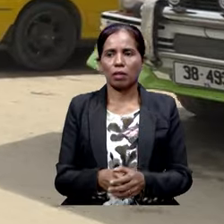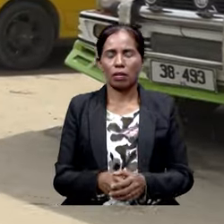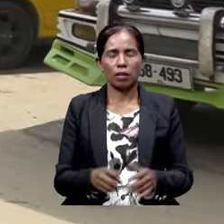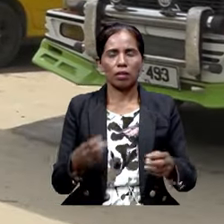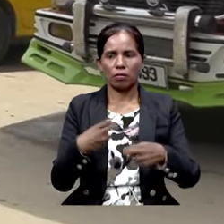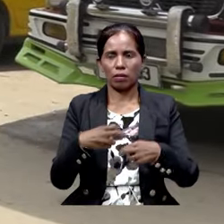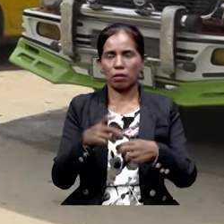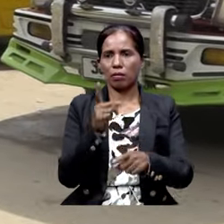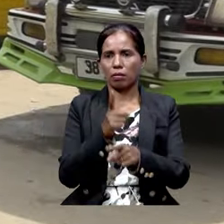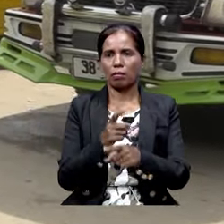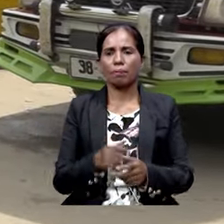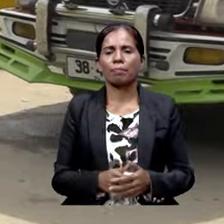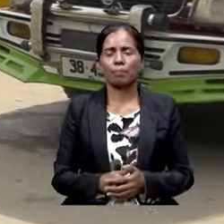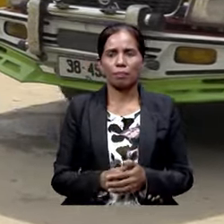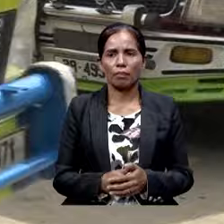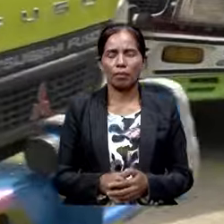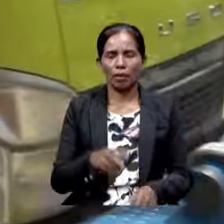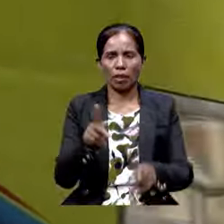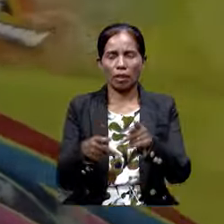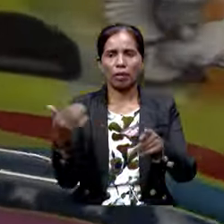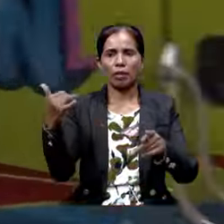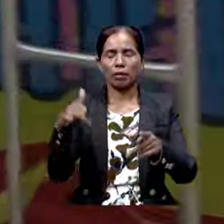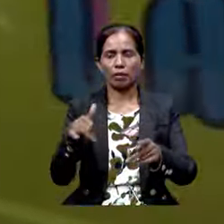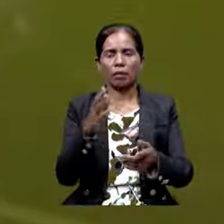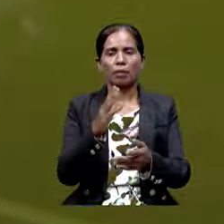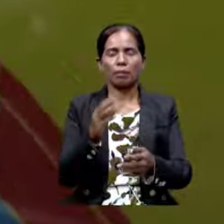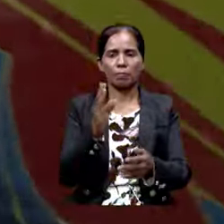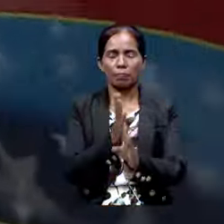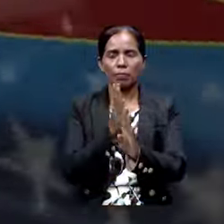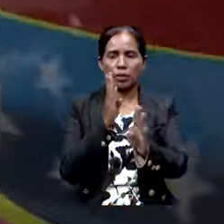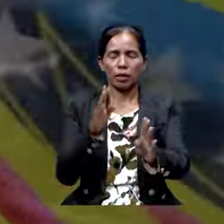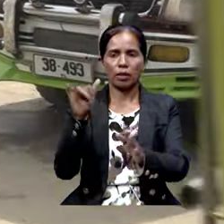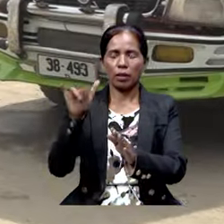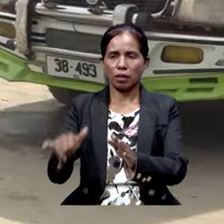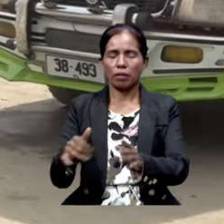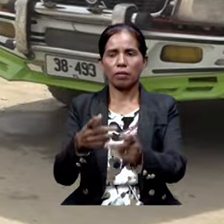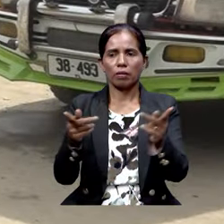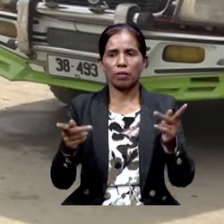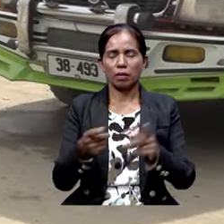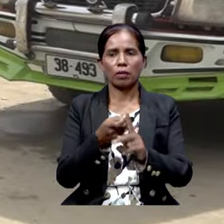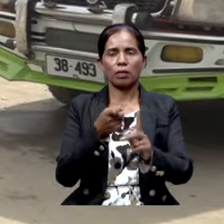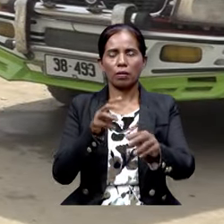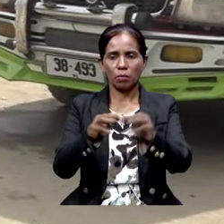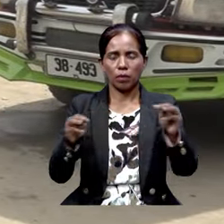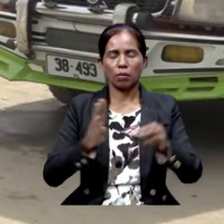raska. Passageiro sirak nebe bai bai bis hatun ia fatin estacionamento be kora mak husi